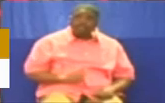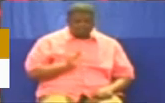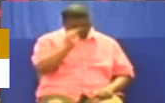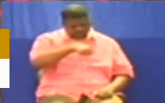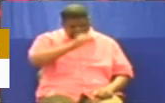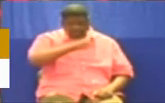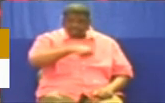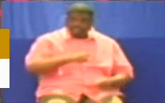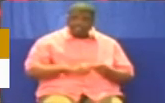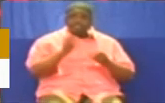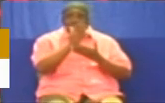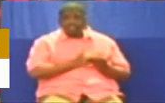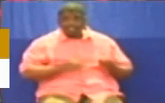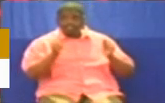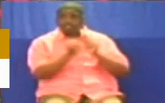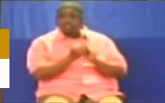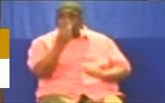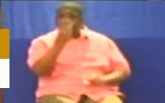Sehemu ya 12 inafikiwa?